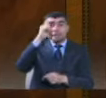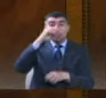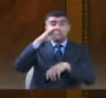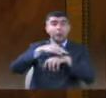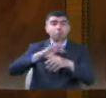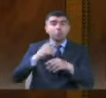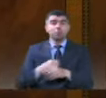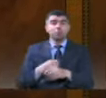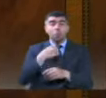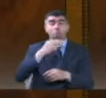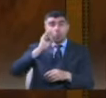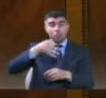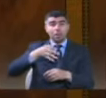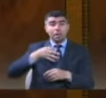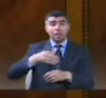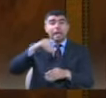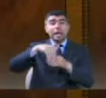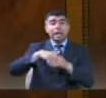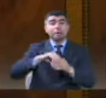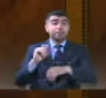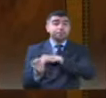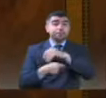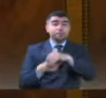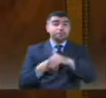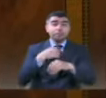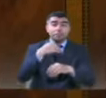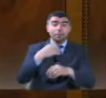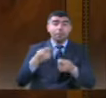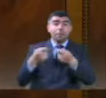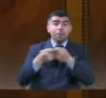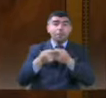إننا في الفريق الحركي نطالبكم بتعزيز